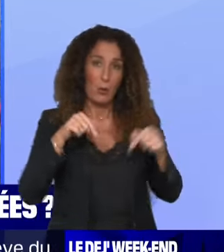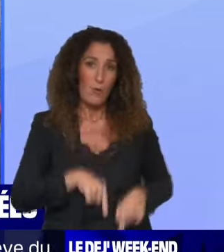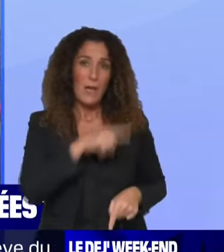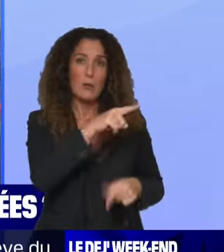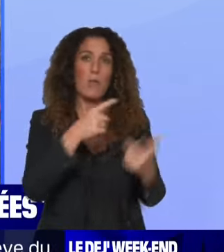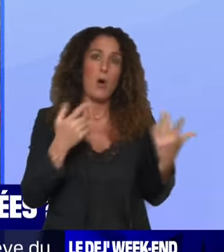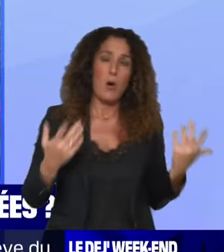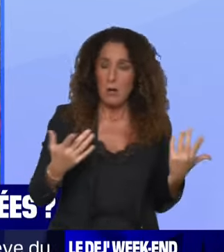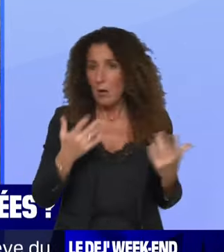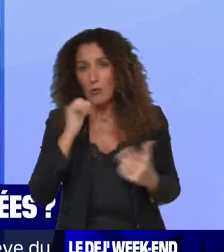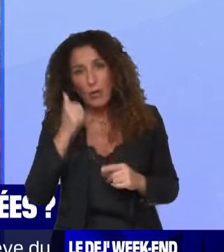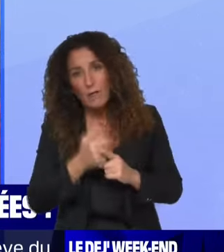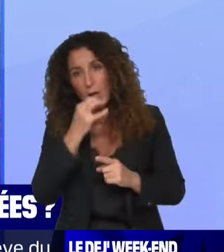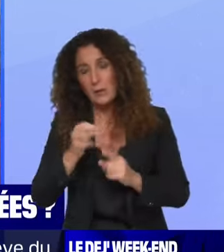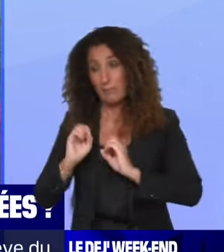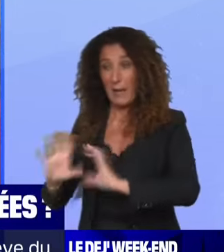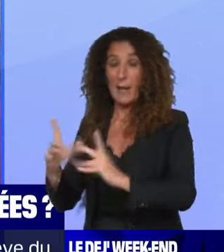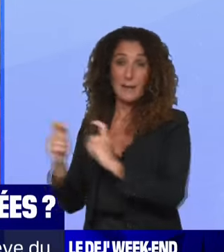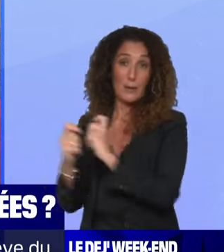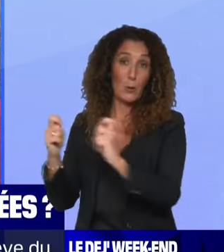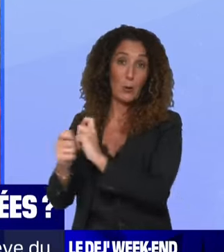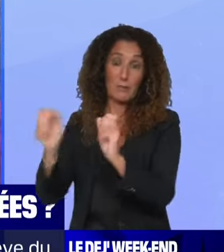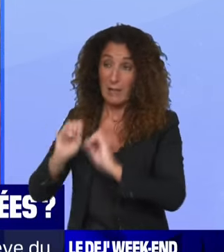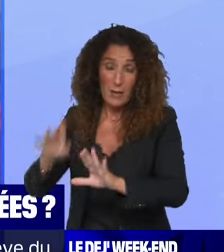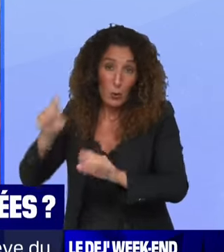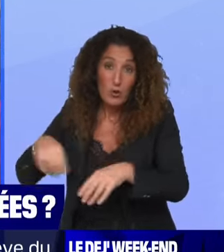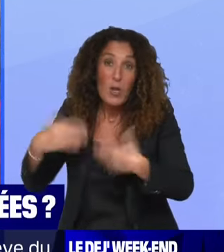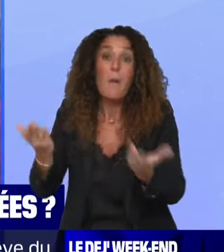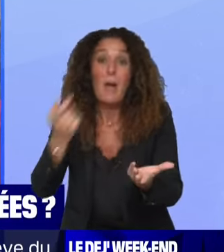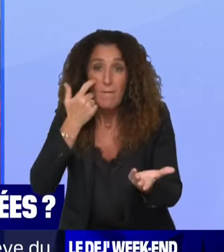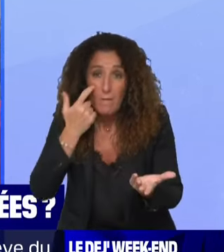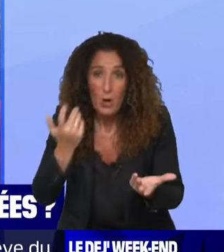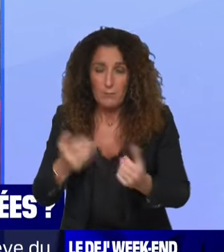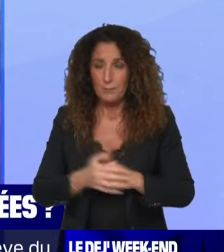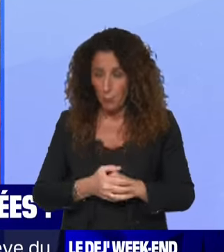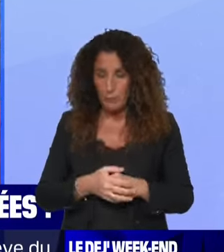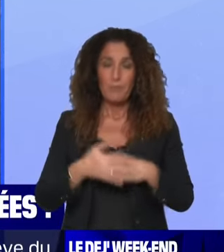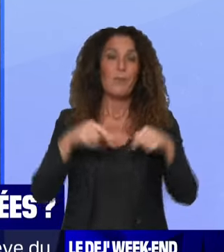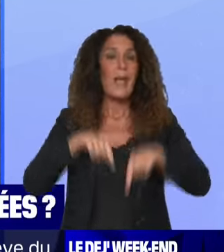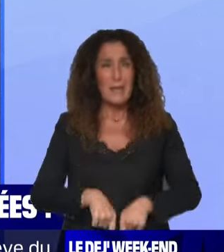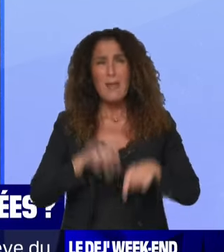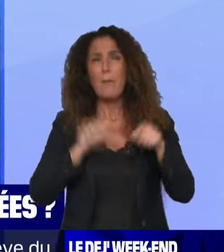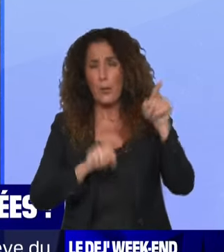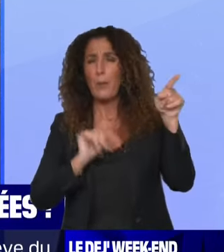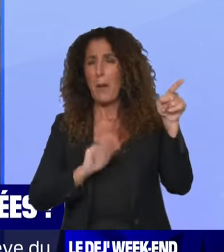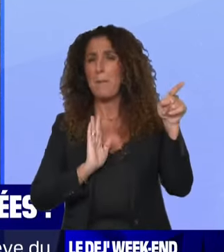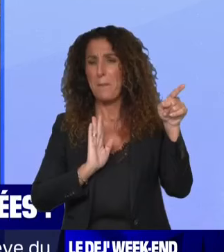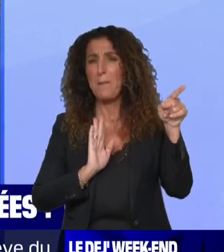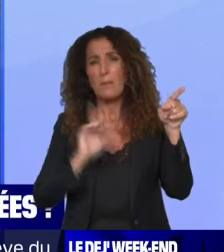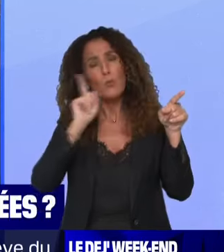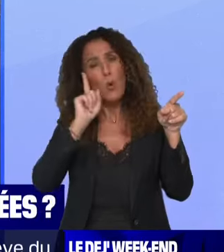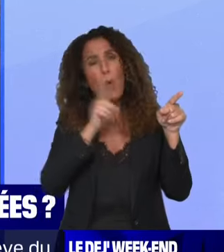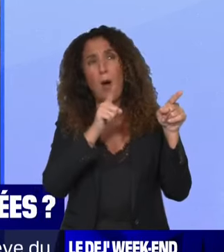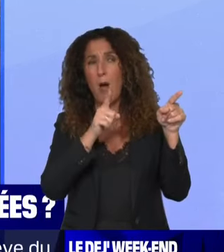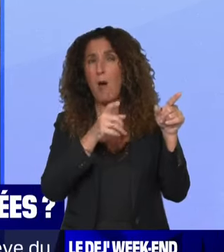cas, qui dit à chaque fois on laisse le dialogue social se dérouler et ensuite on verra. L'État peut quand même, parce que l'État a aujourd'hui quand même, étant donné